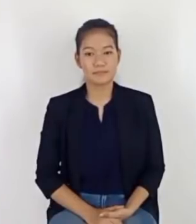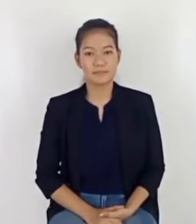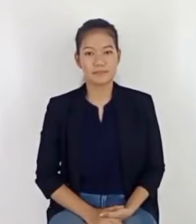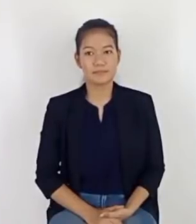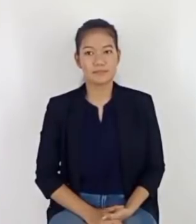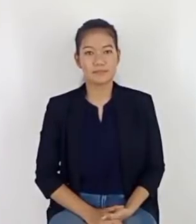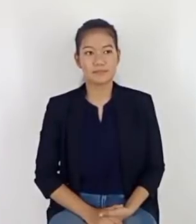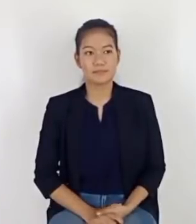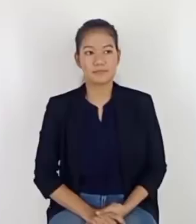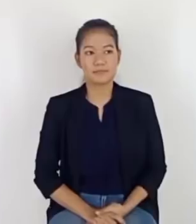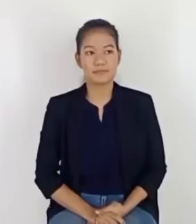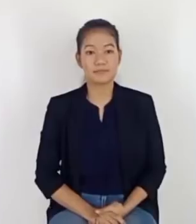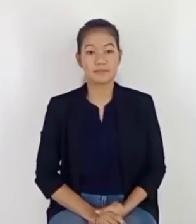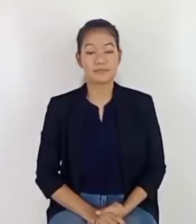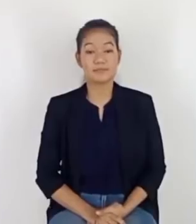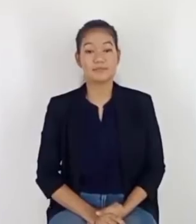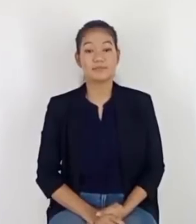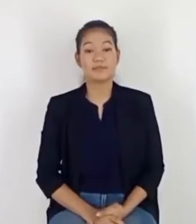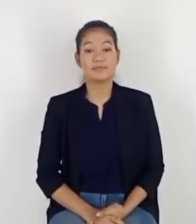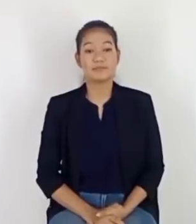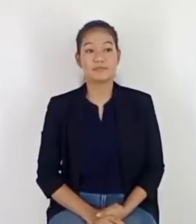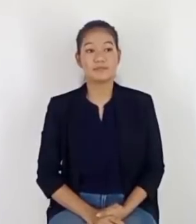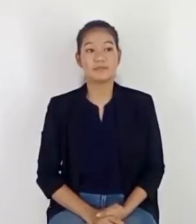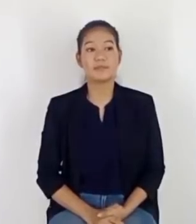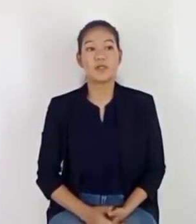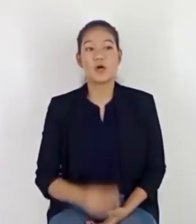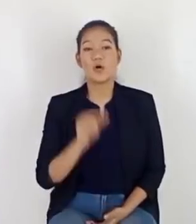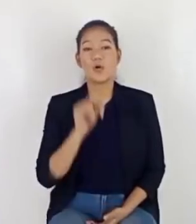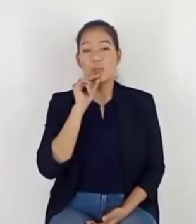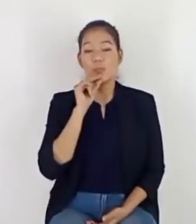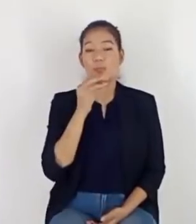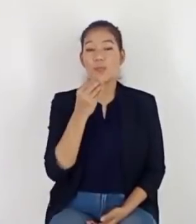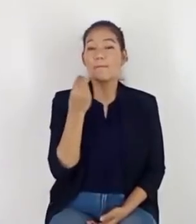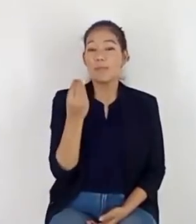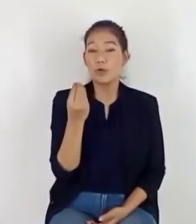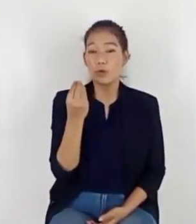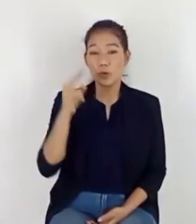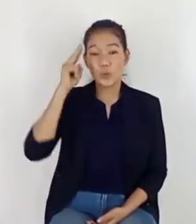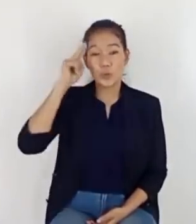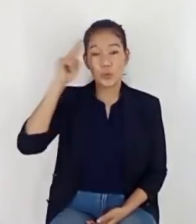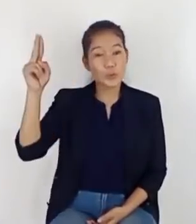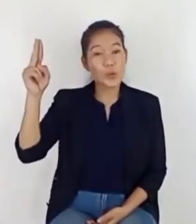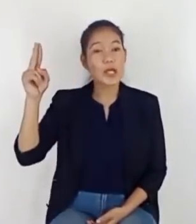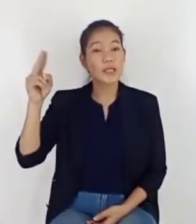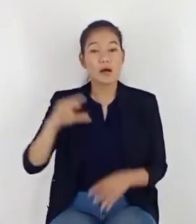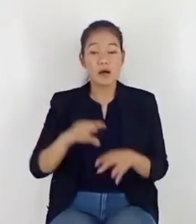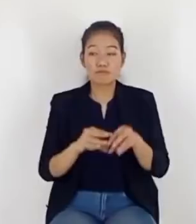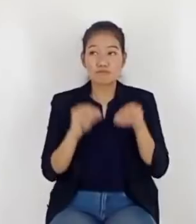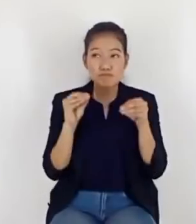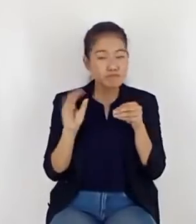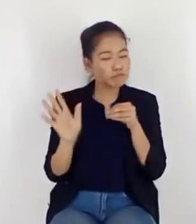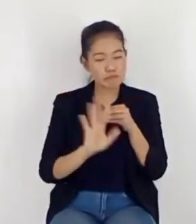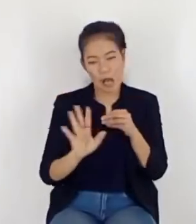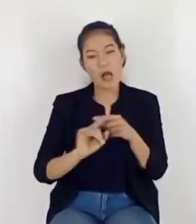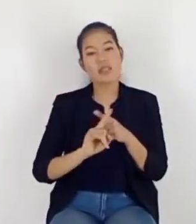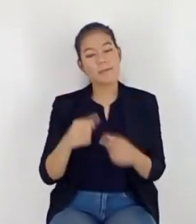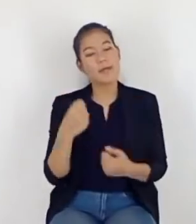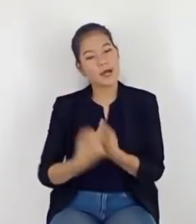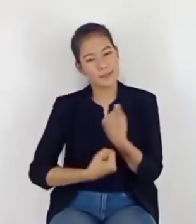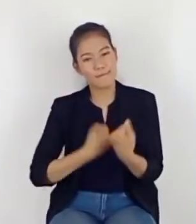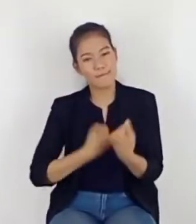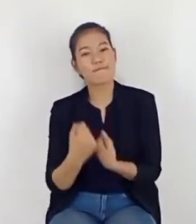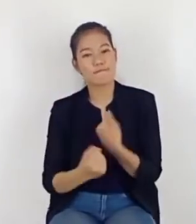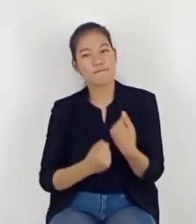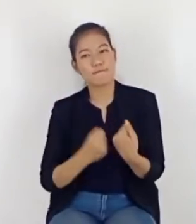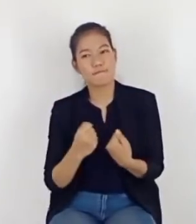Kita masuk dalam pengutusan. Menanti kedatangannya bukan hanya bersikap pasif, melainkan harus bertindak aktif